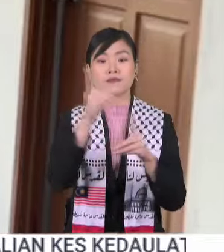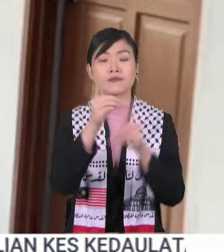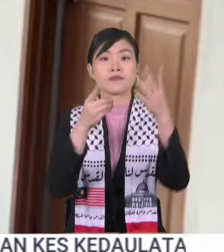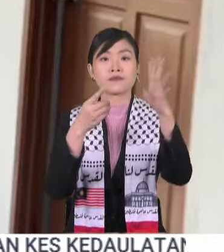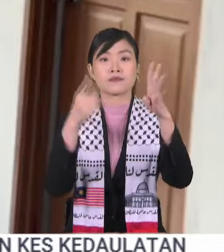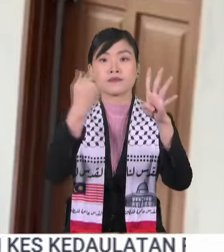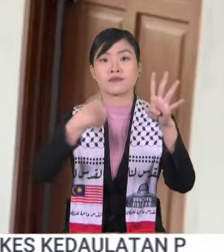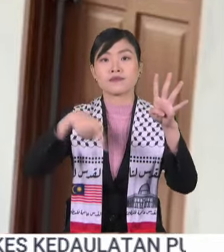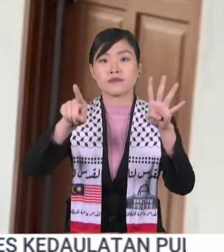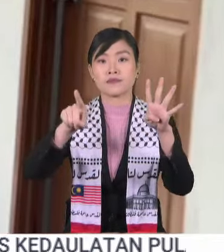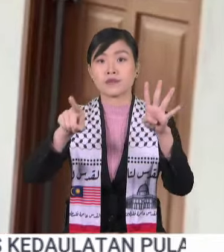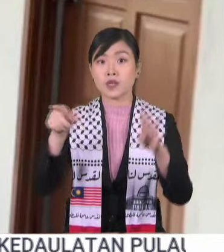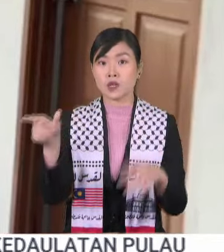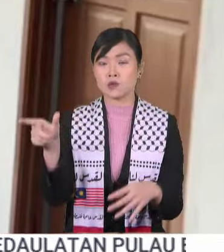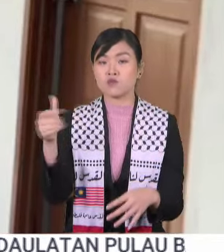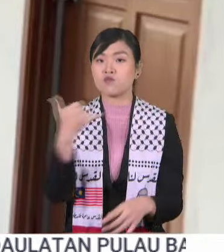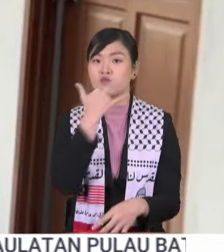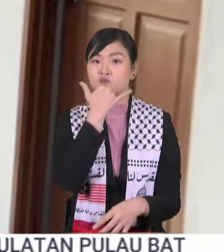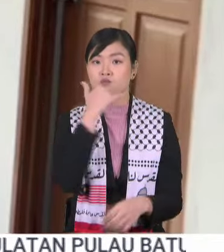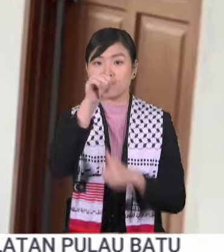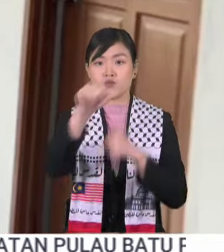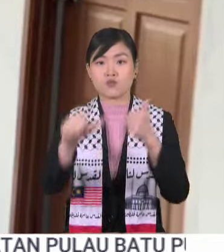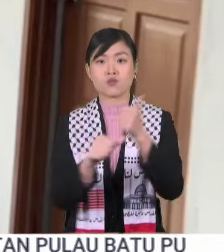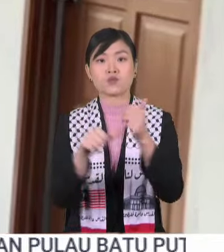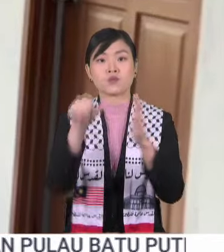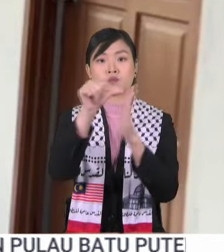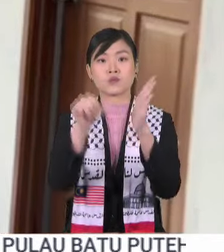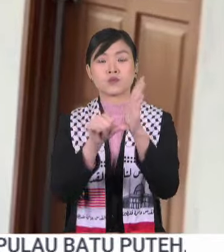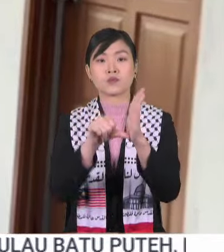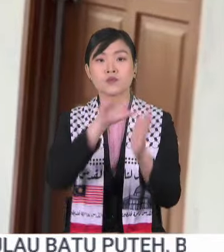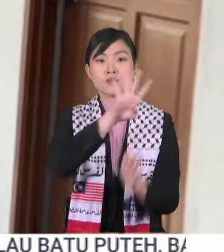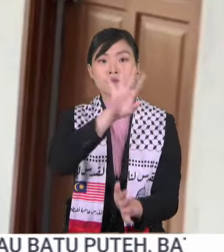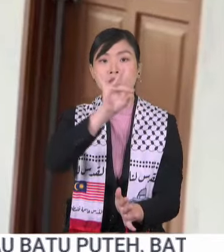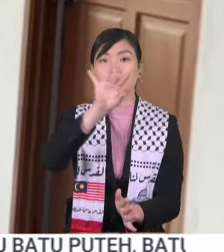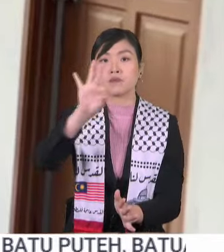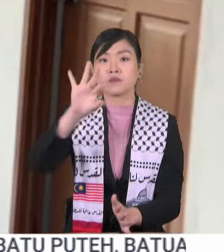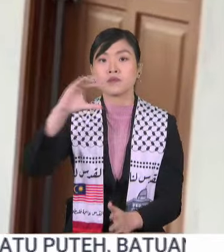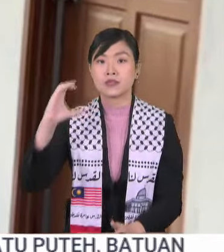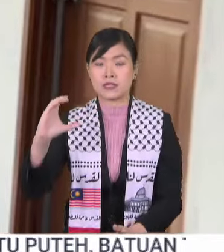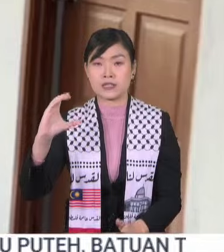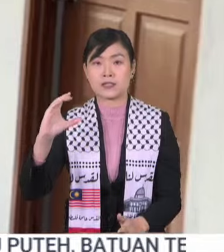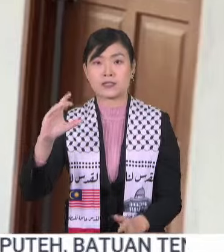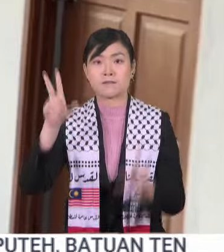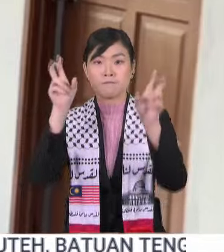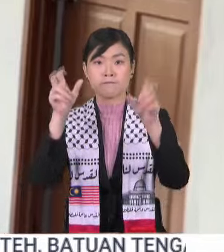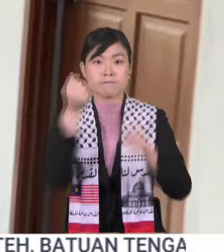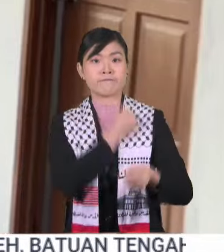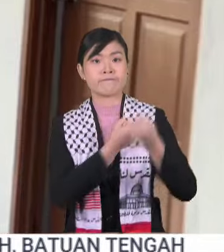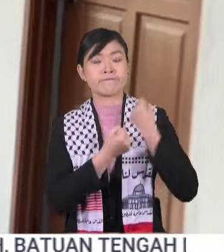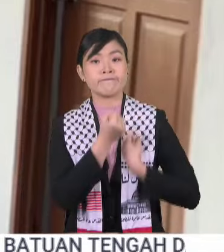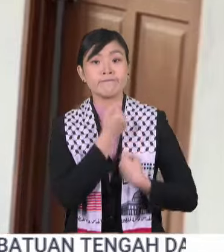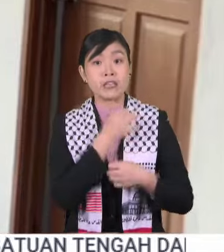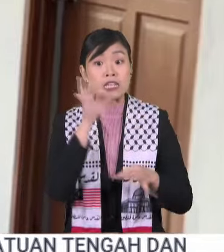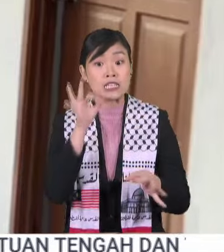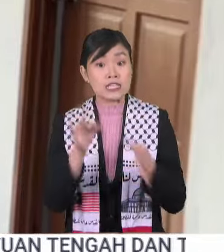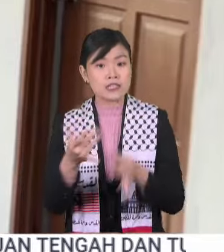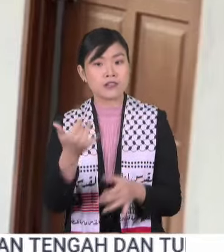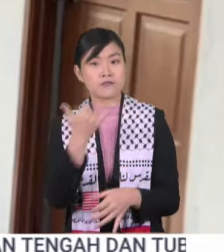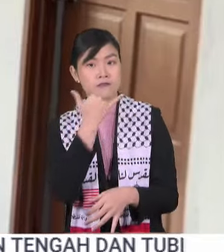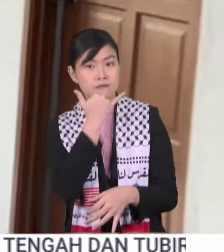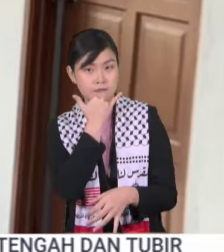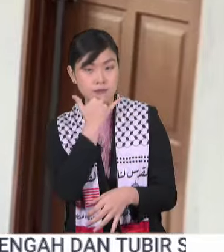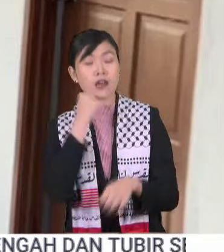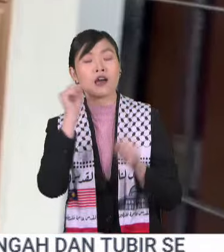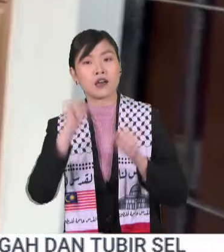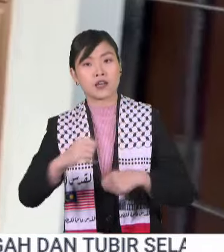lalu dia didakwa melakukan kesalahan itu mengikut seksyen 4 489c kanun keseksaan jika Sabit kesalahan